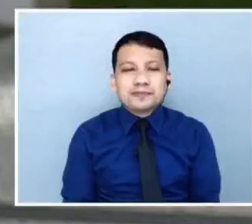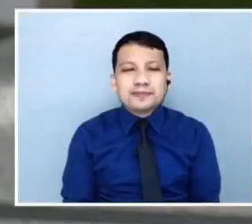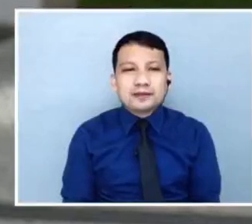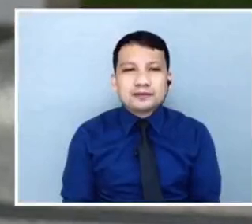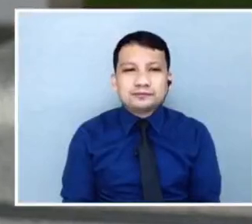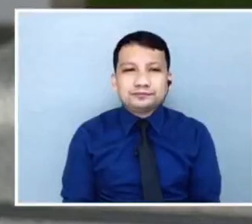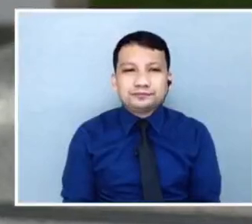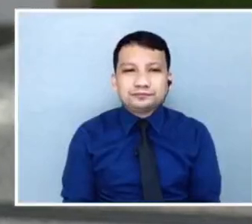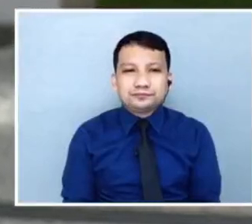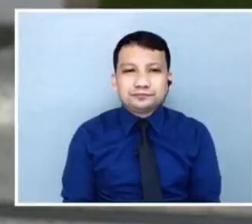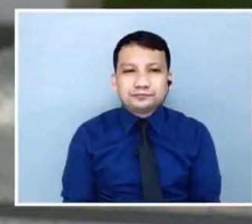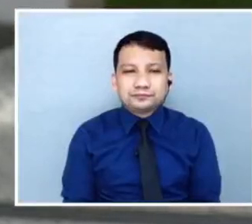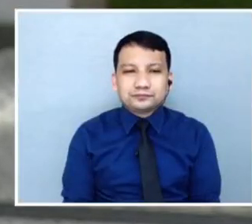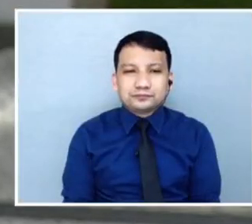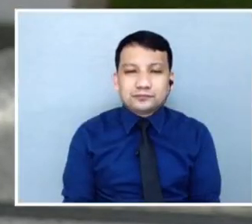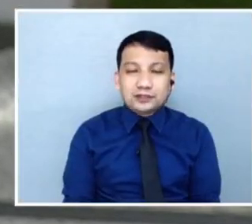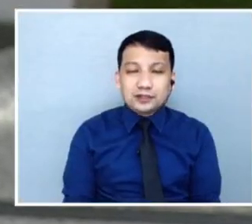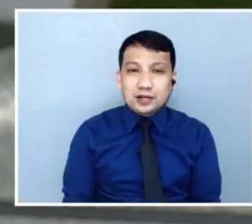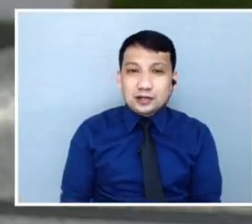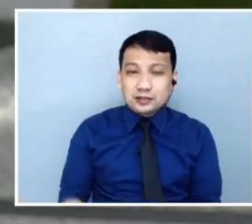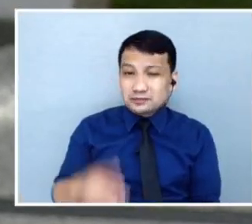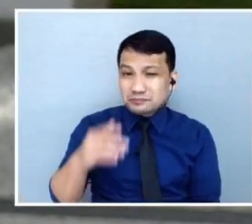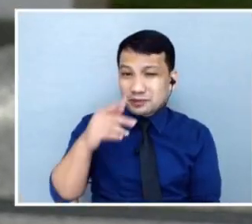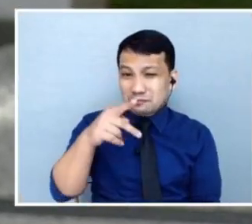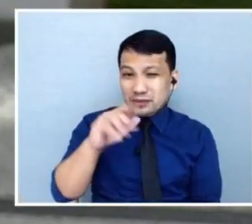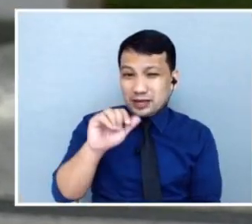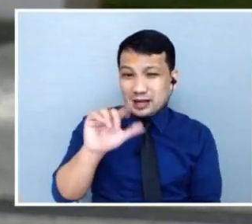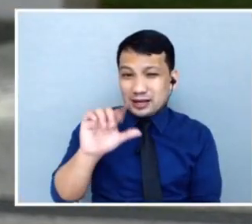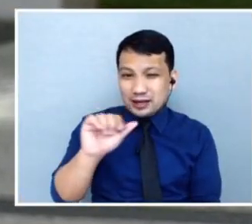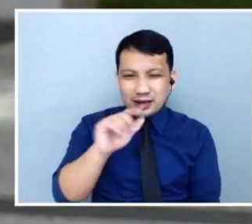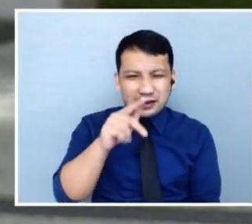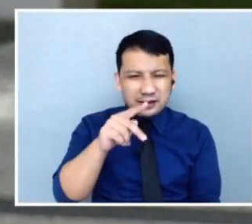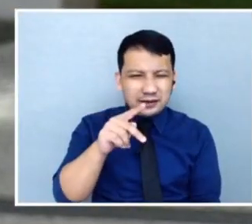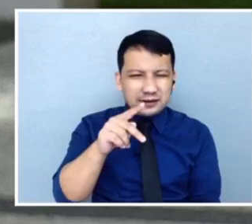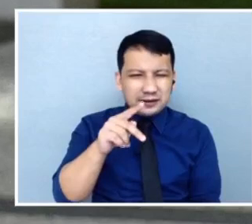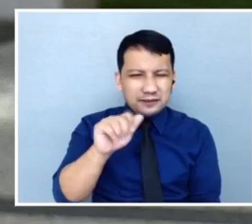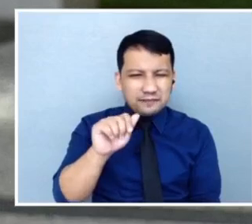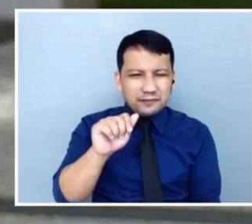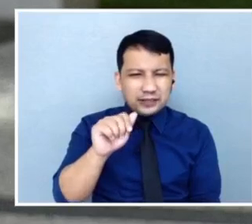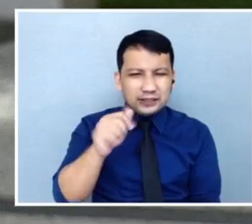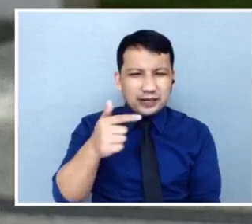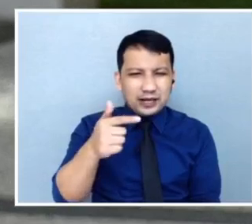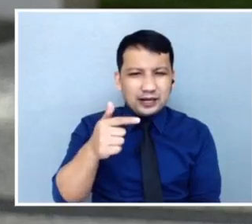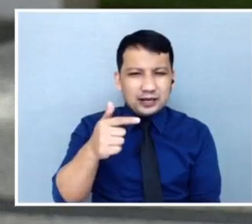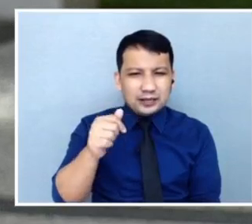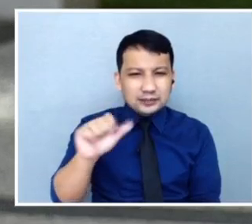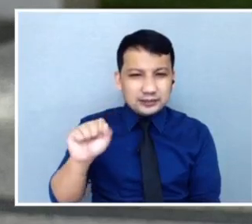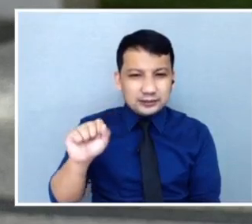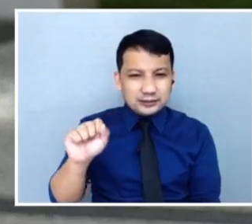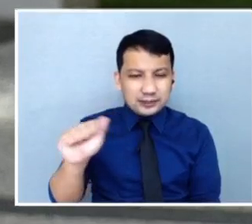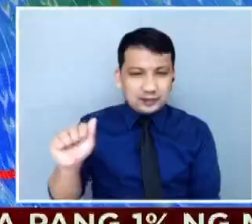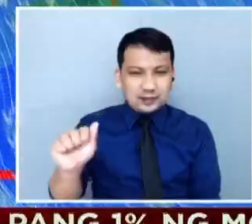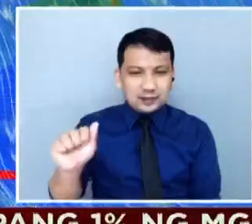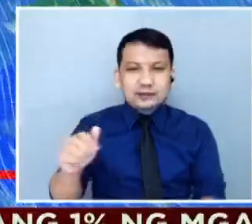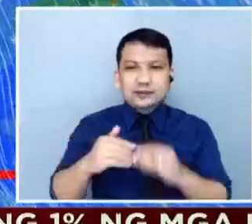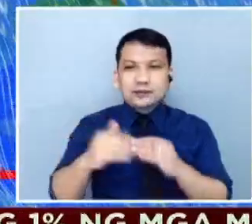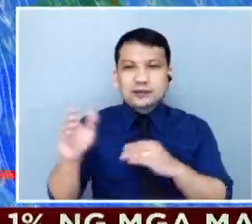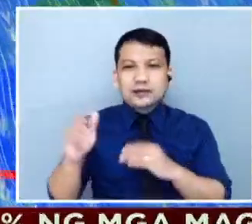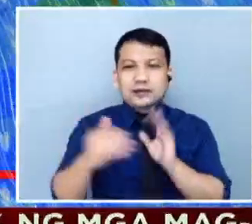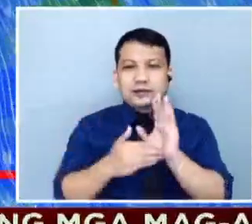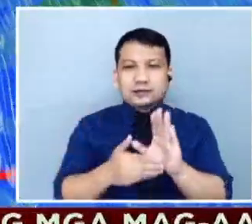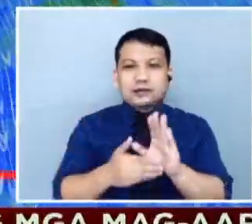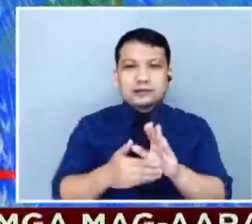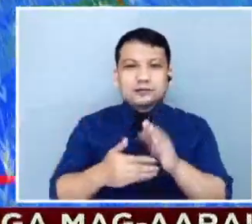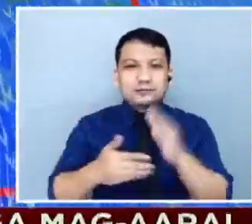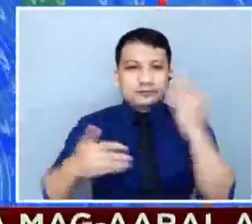Alis na ng pag-asa ang lahat ng tropical cyclone wind signals dahil sa patuloy ng lumalayo sa bansa ang Bagyong Maring. Tumama po ito sa